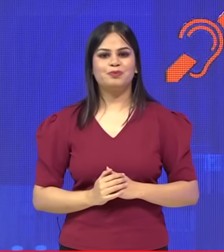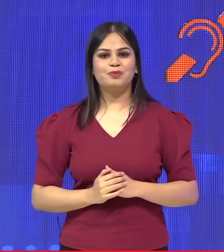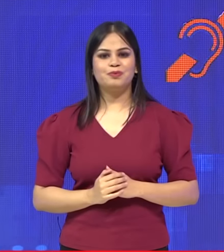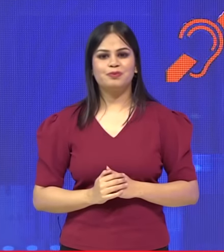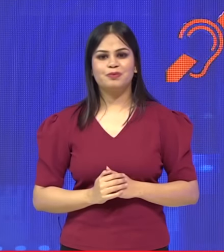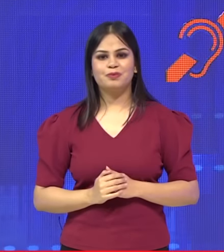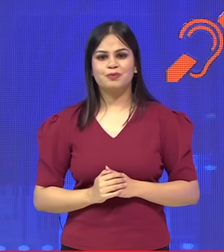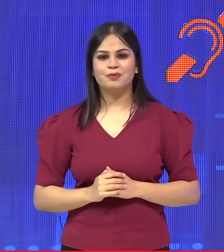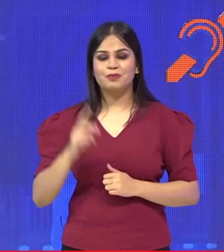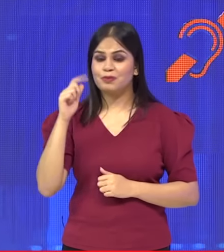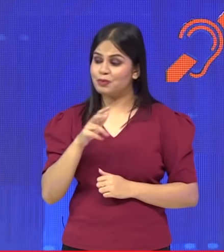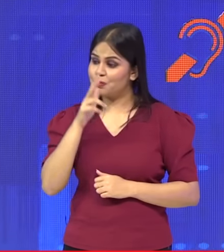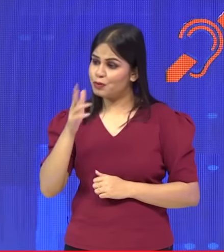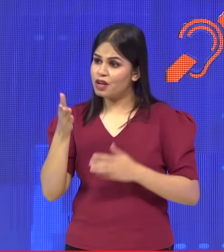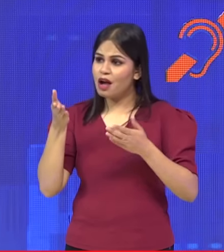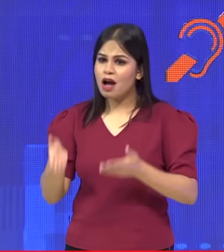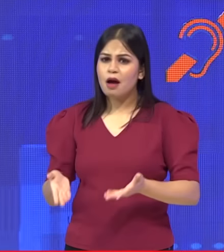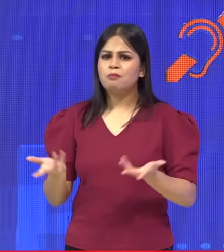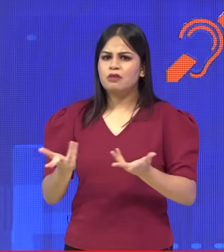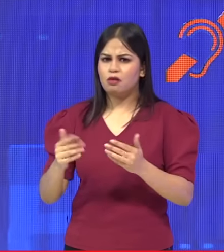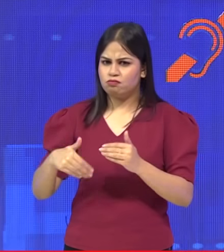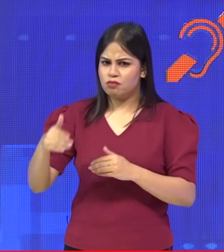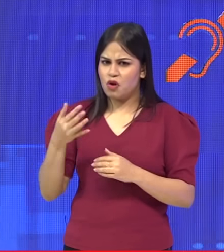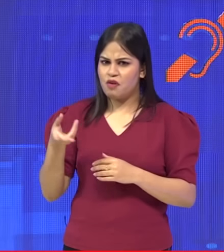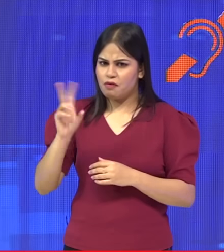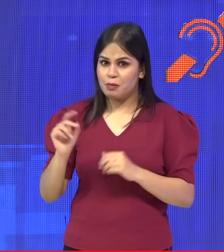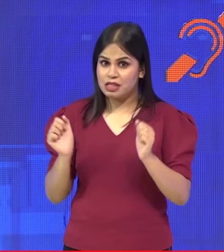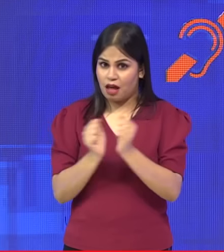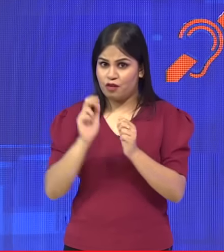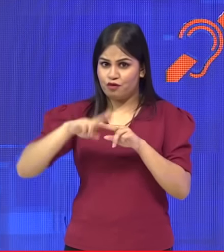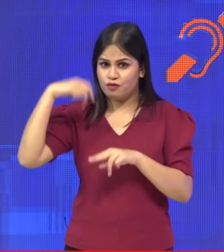अब कर्ज और के साथ फिल्म करेंगे